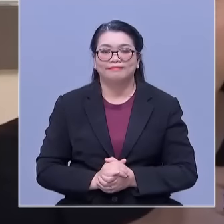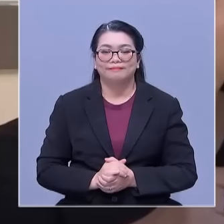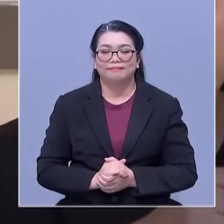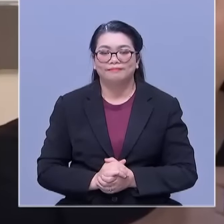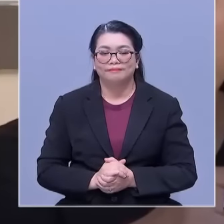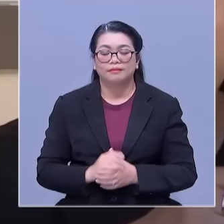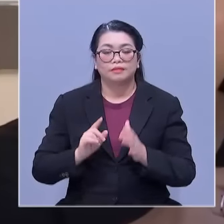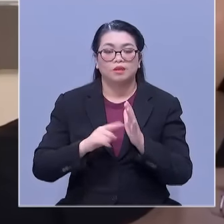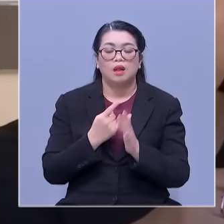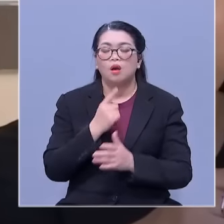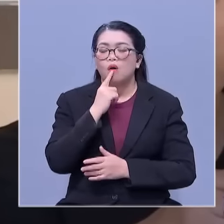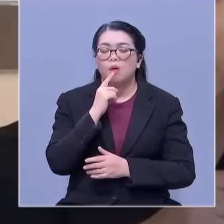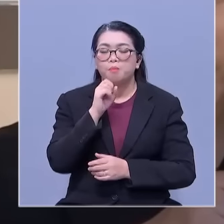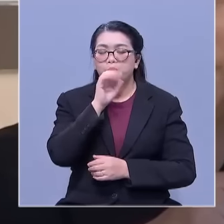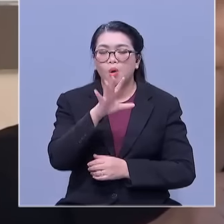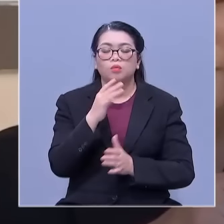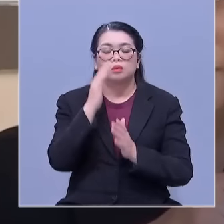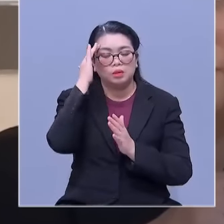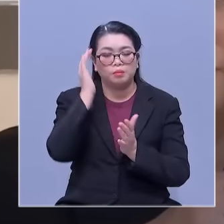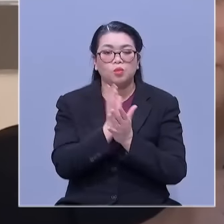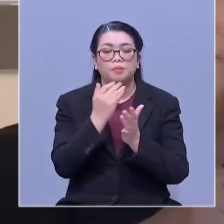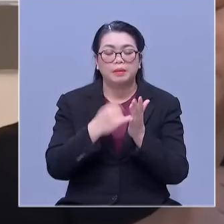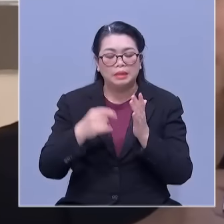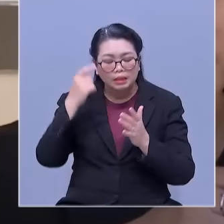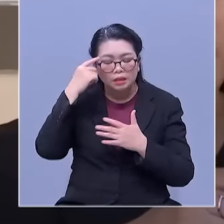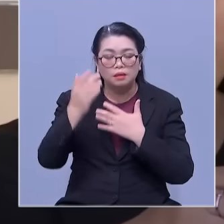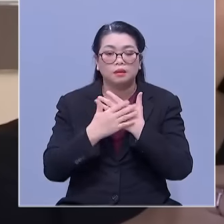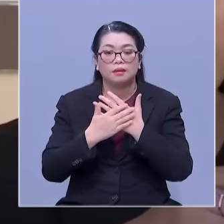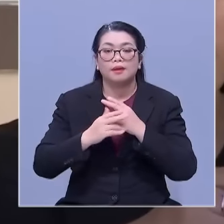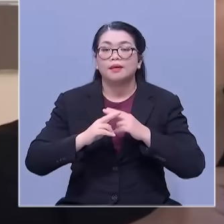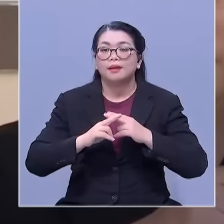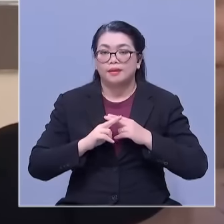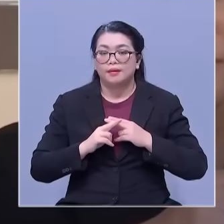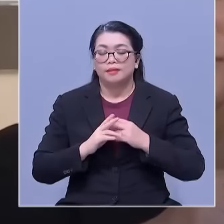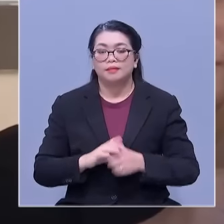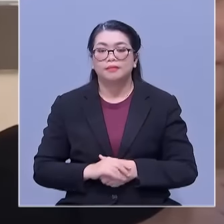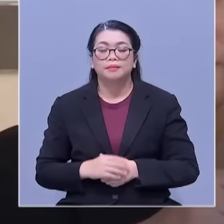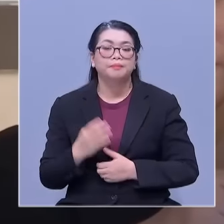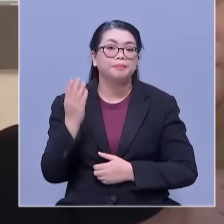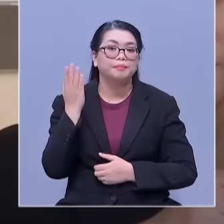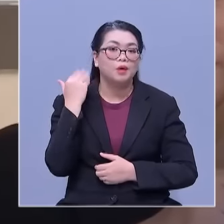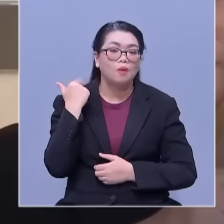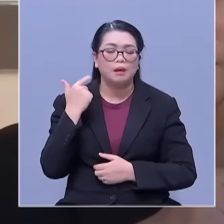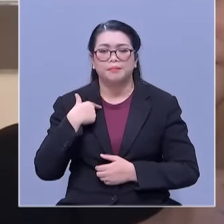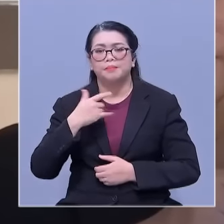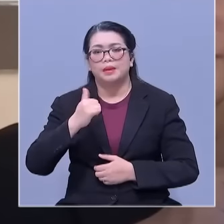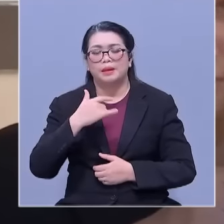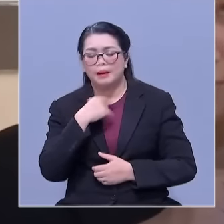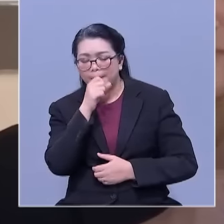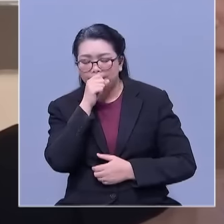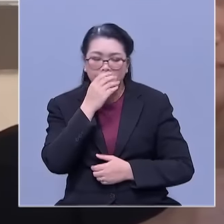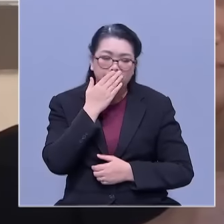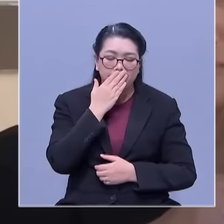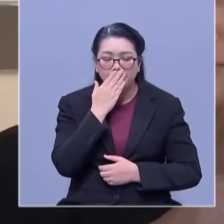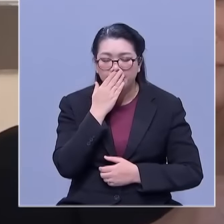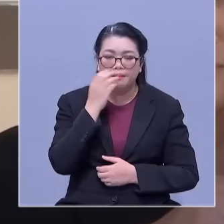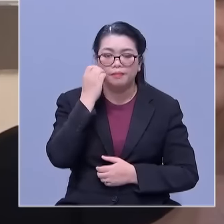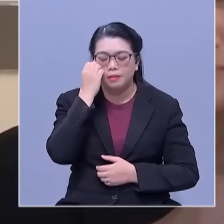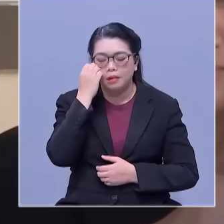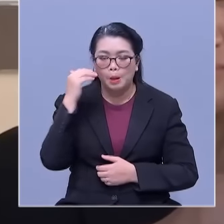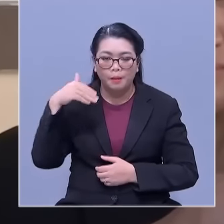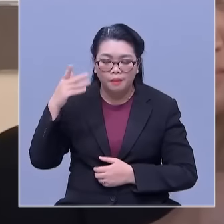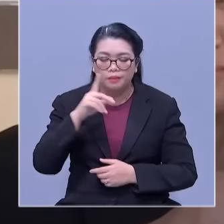ผมคิดว่าในขณะนี้เขาทำด้วยความสำนึกเขาเองแล้วนะครับเมื่อวานนี้อาจจะมีการปกปิดอะไรบางอย่างนะครับซึ่งหลังจ